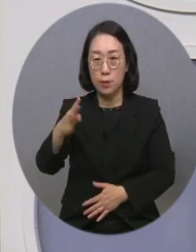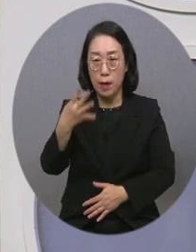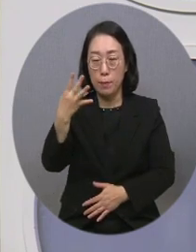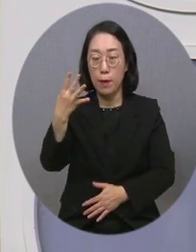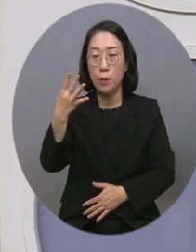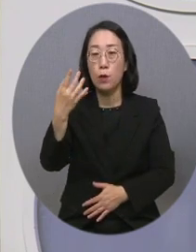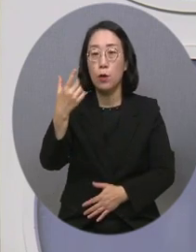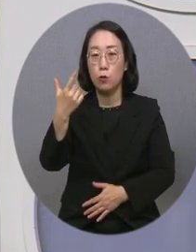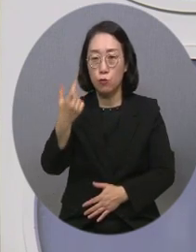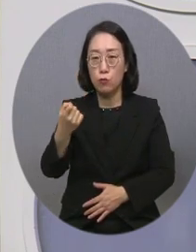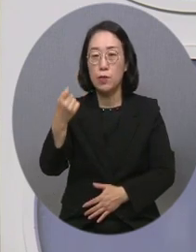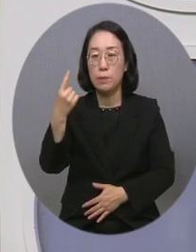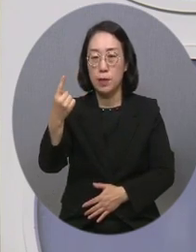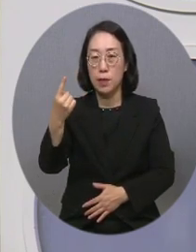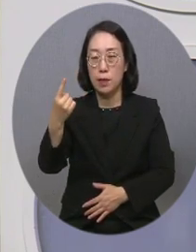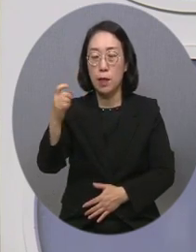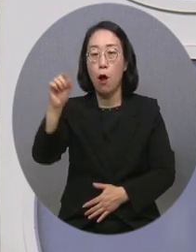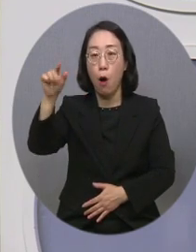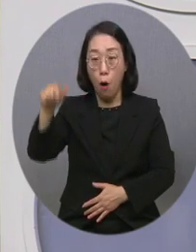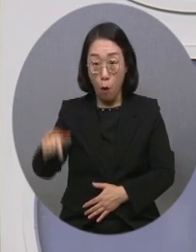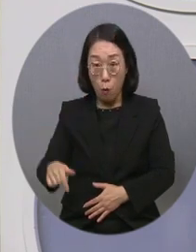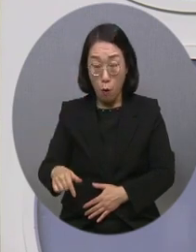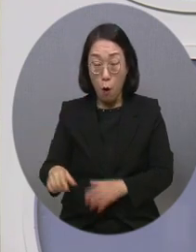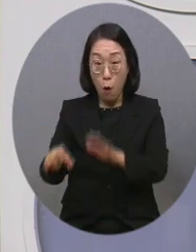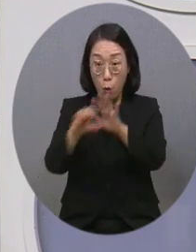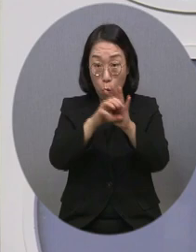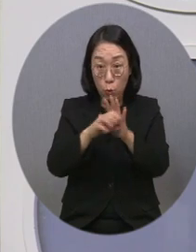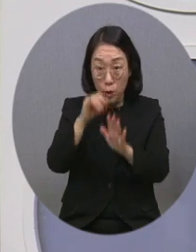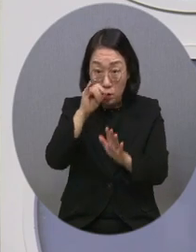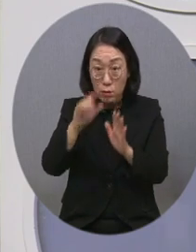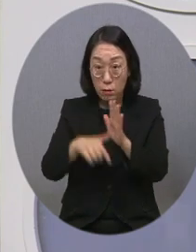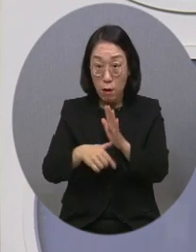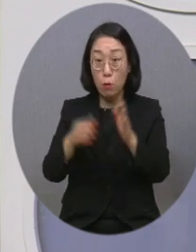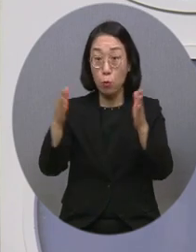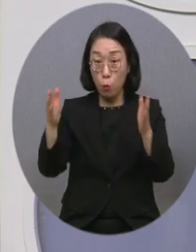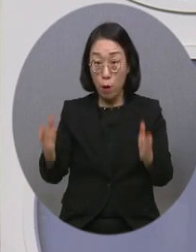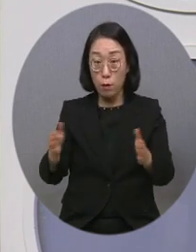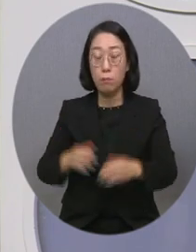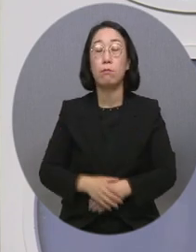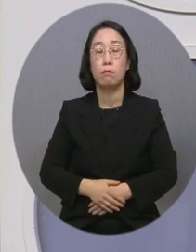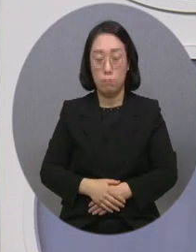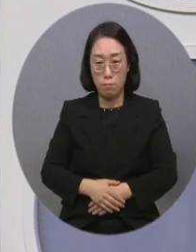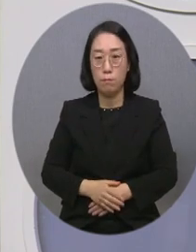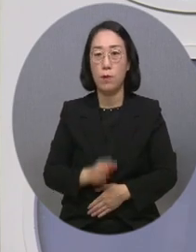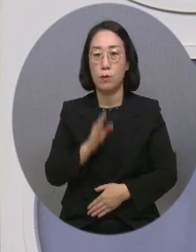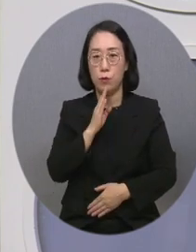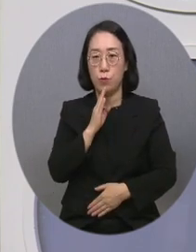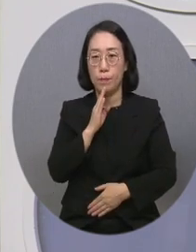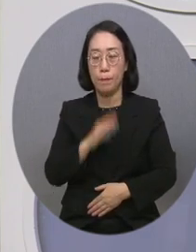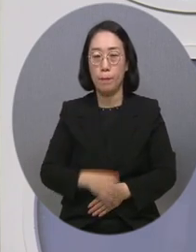8,461억 원을 모금을 했습니다. 코로나 시대인데. 예, 코로나 시대인데. 아. 예. 근데 우리